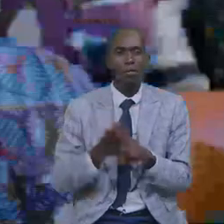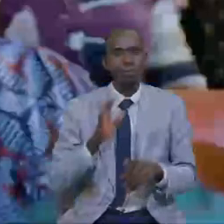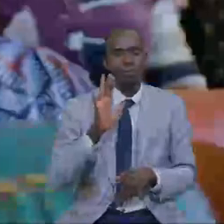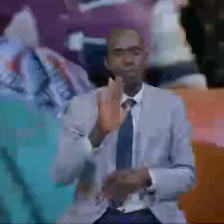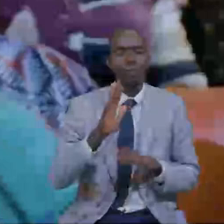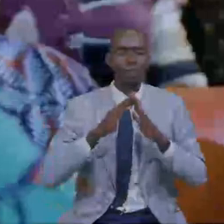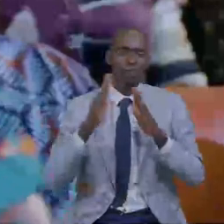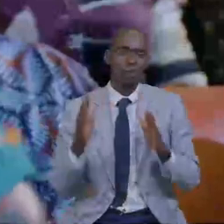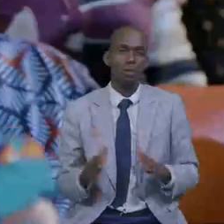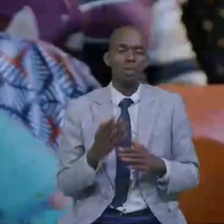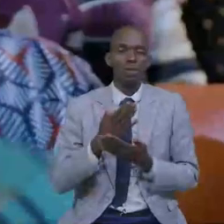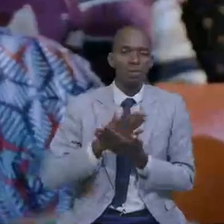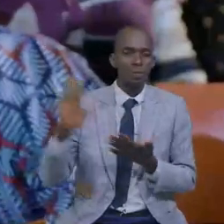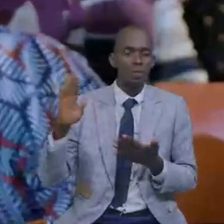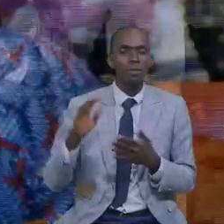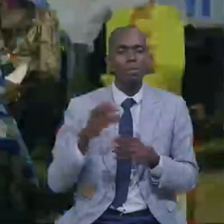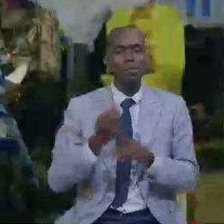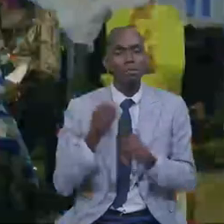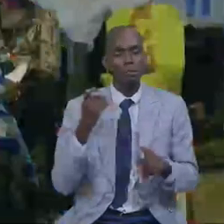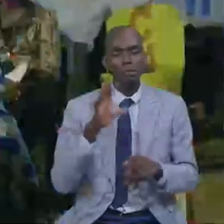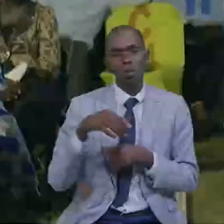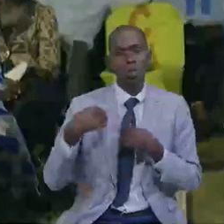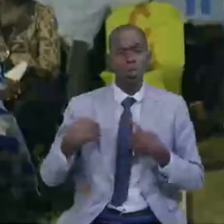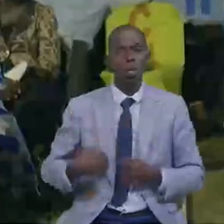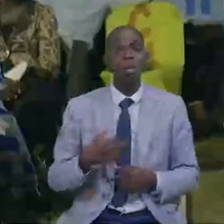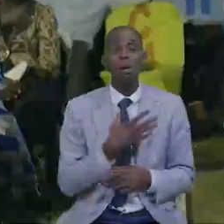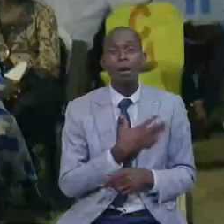ta tante loin de t'attendre